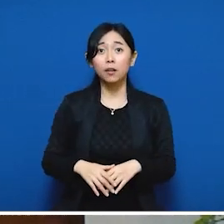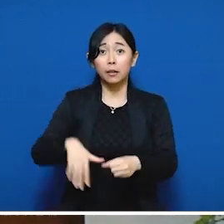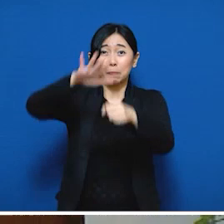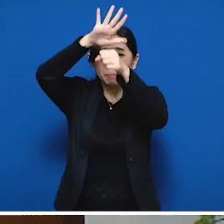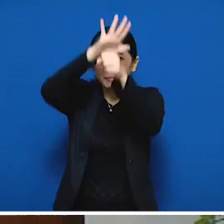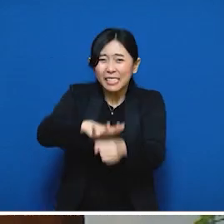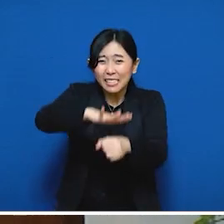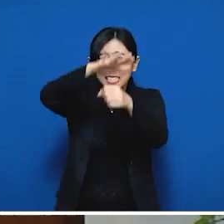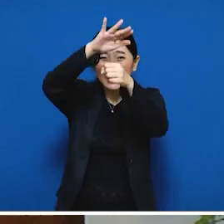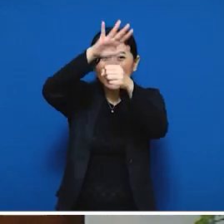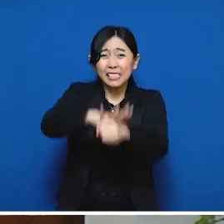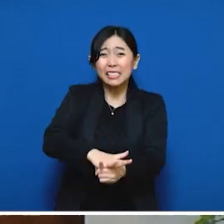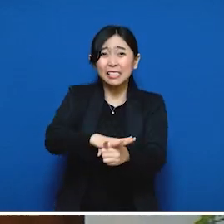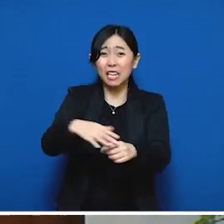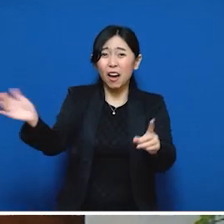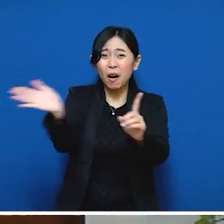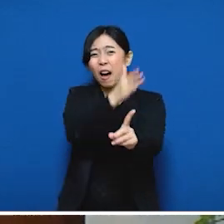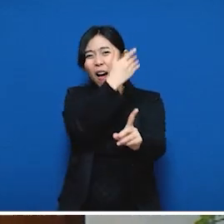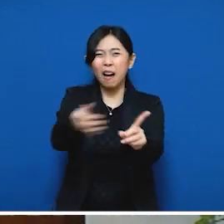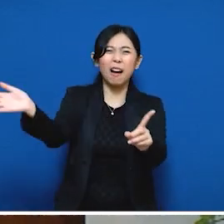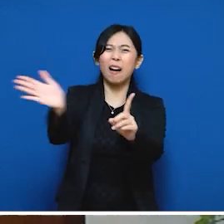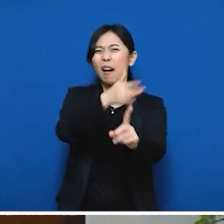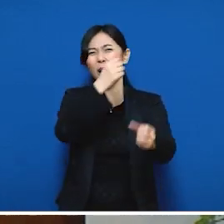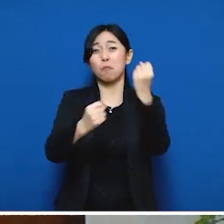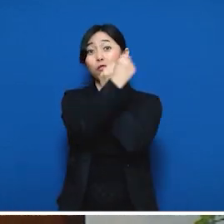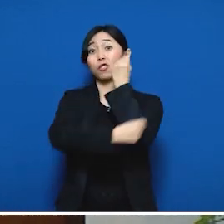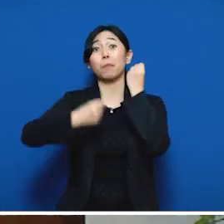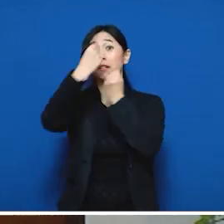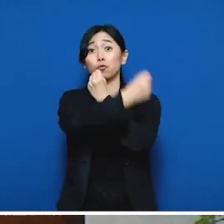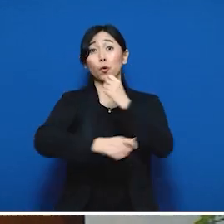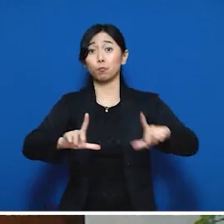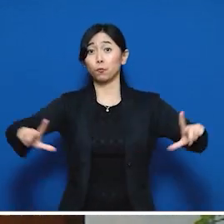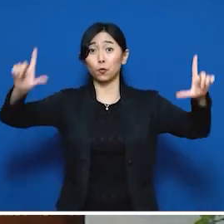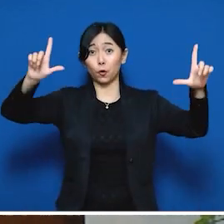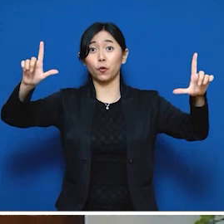penjajahan yang terjadi oleh negara-negara besar